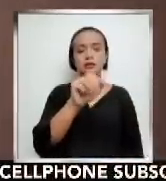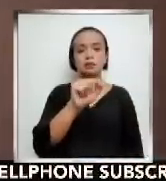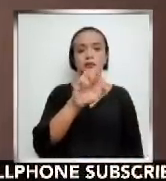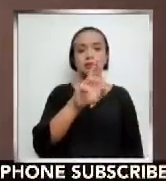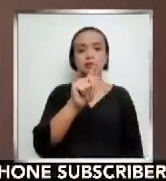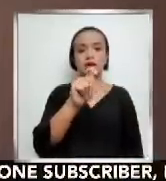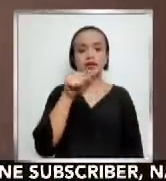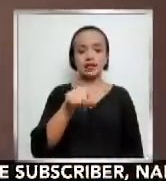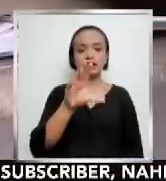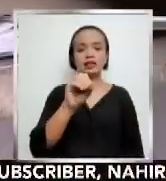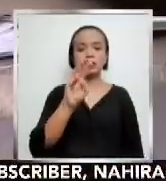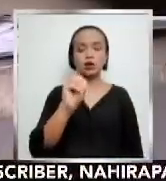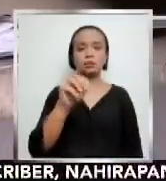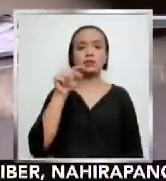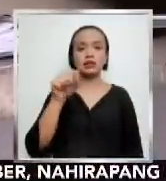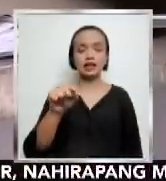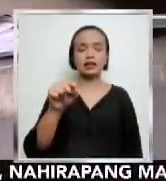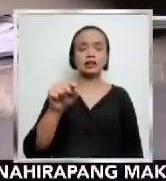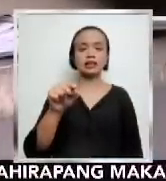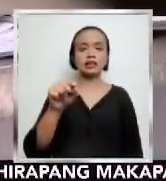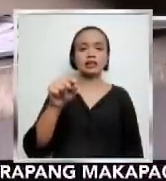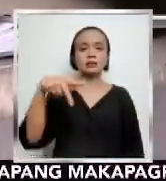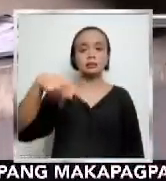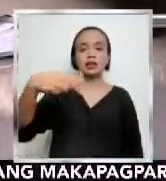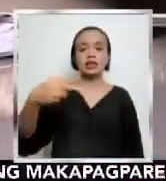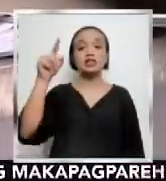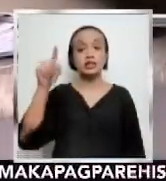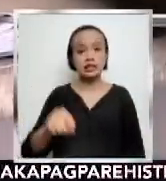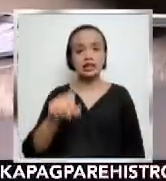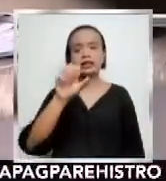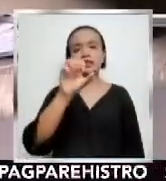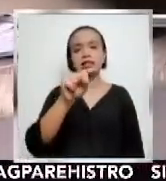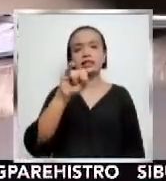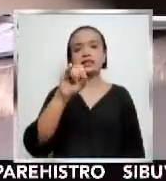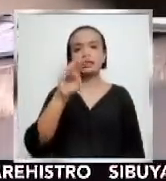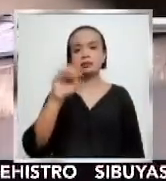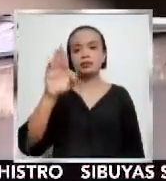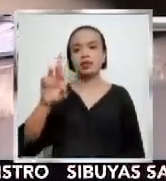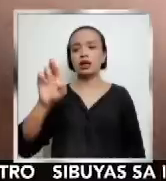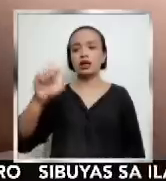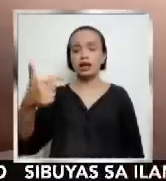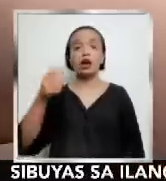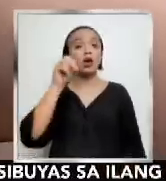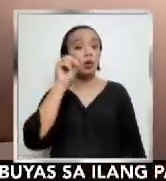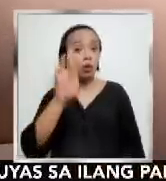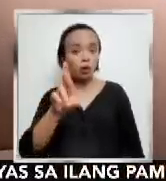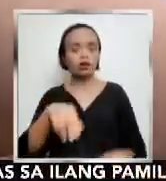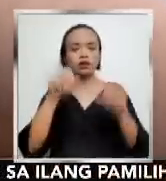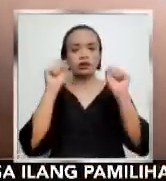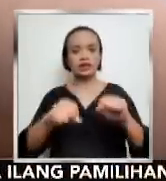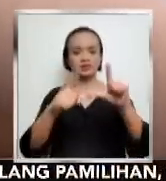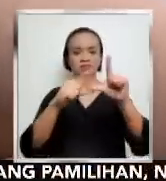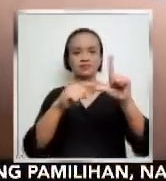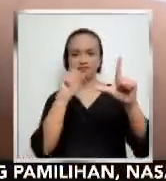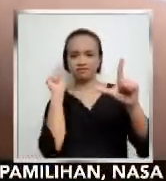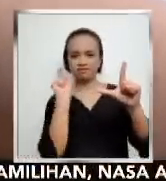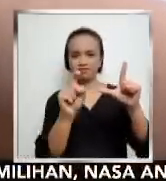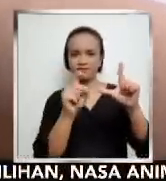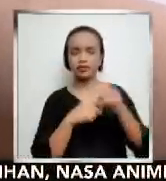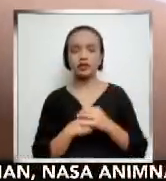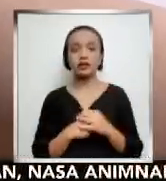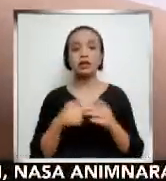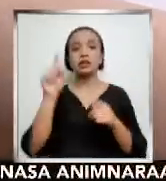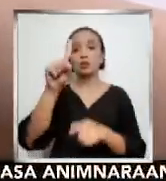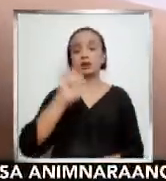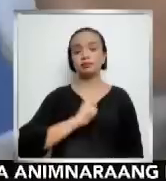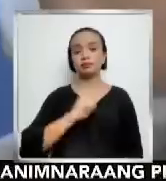smart.com.ph/simreg para diretso or pwede nyong i-click doon sa hyperlink. Sa isang text message, sinabi ni Attorney